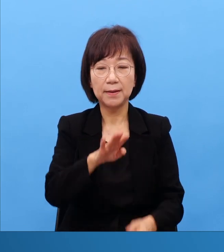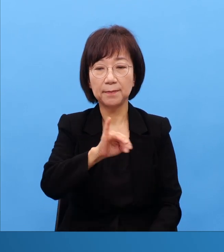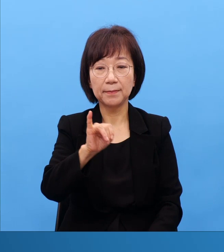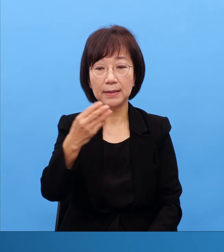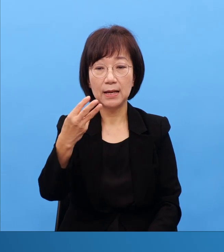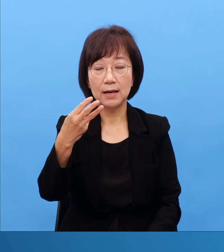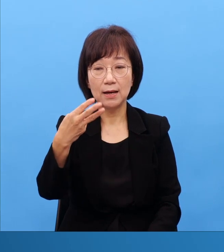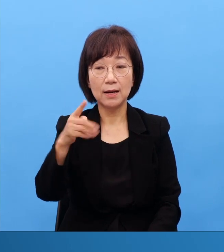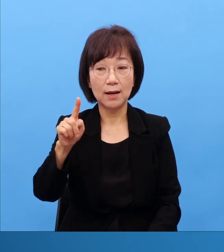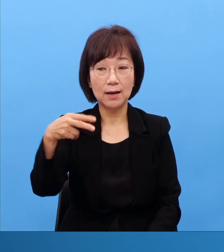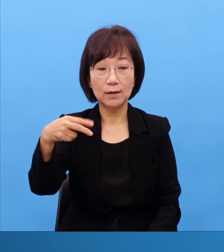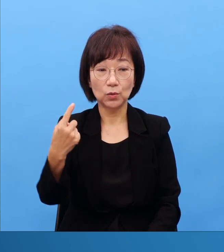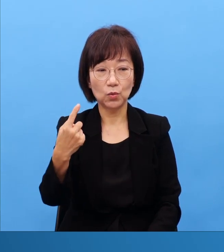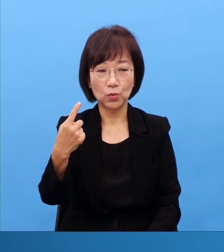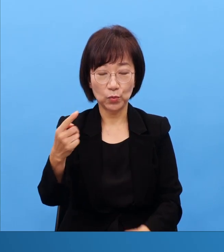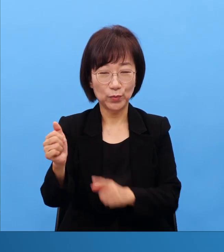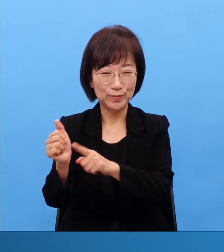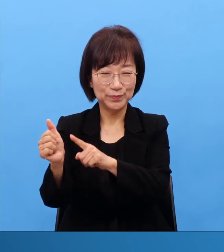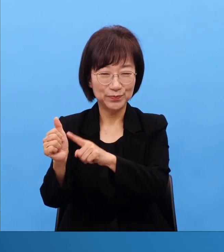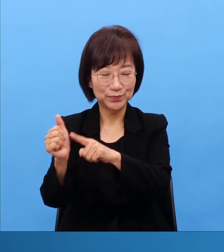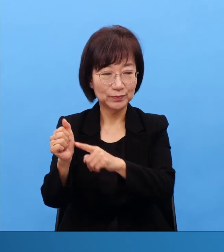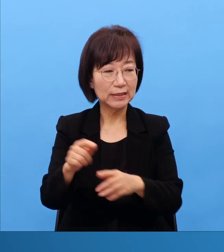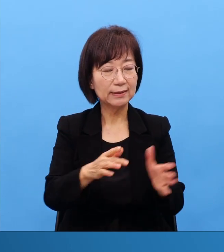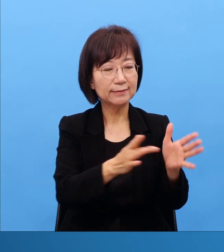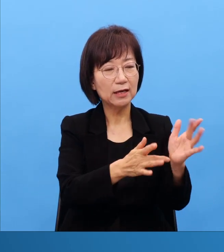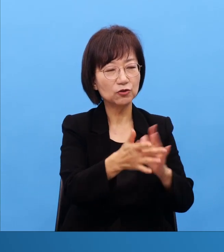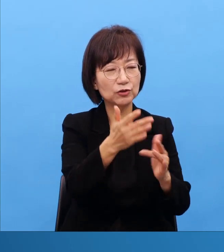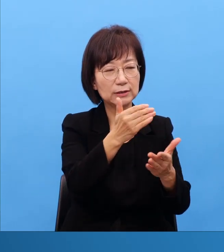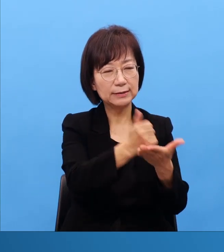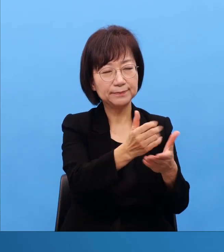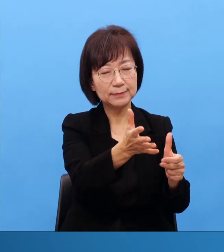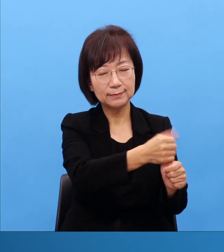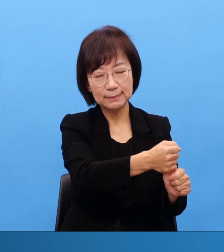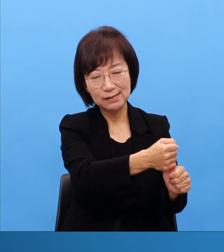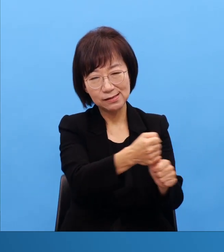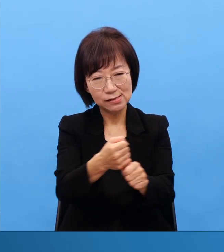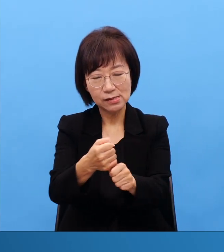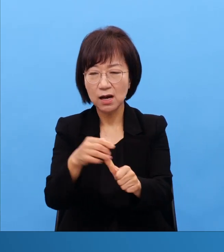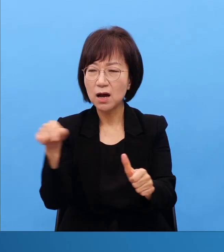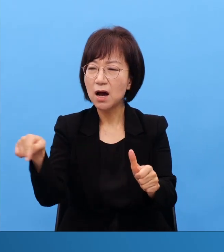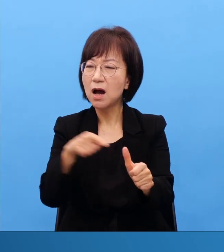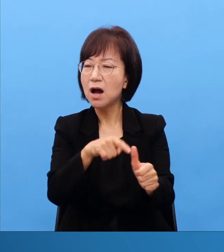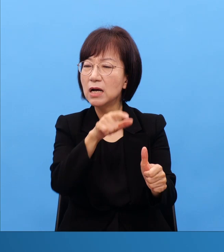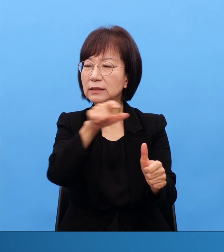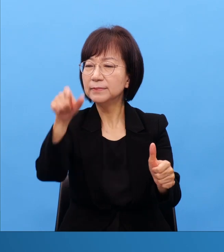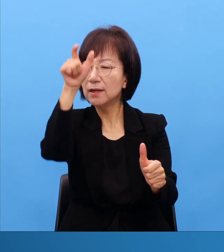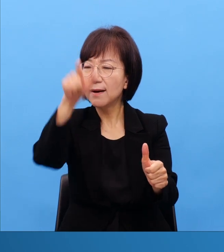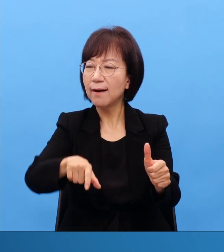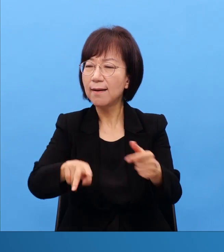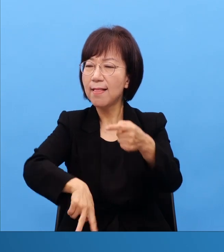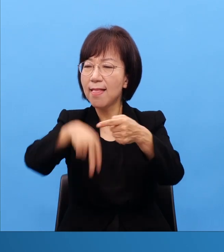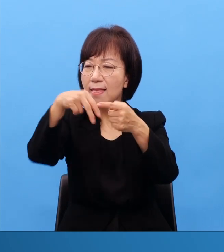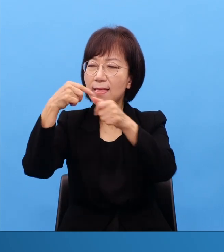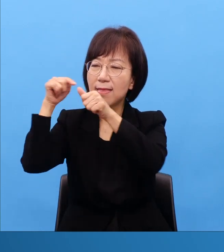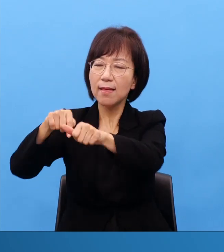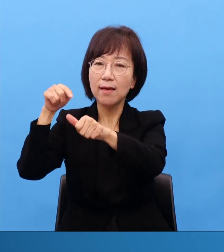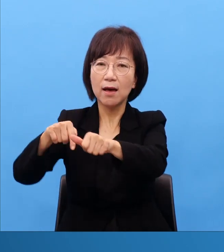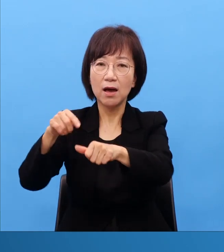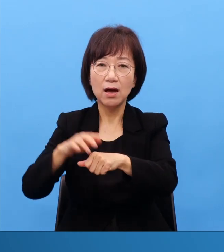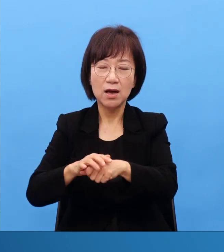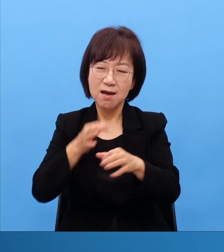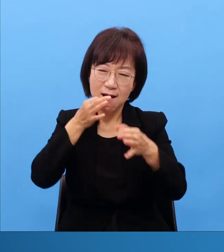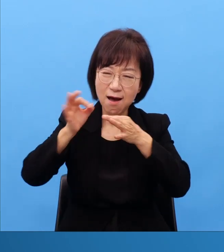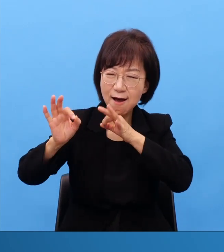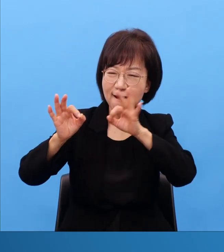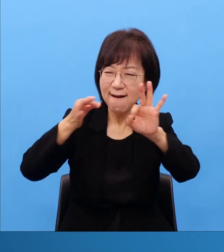와서 예수님 십자가 처형해라. 이거란 말이에요. And that's why they came before Pilate, calling for Jesus to be crucified upon the cross. 그걸 막 광기를